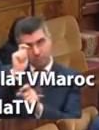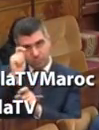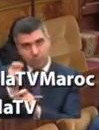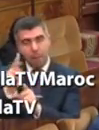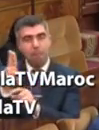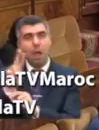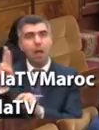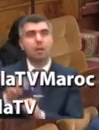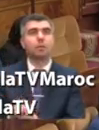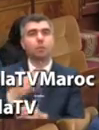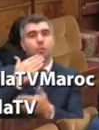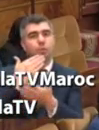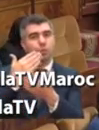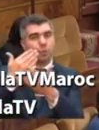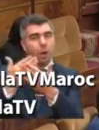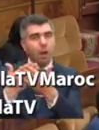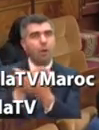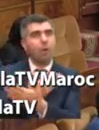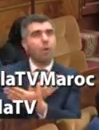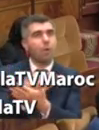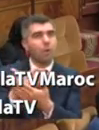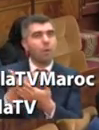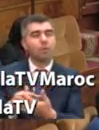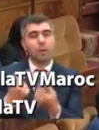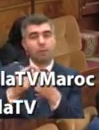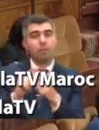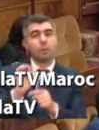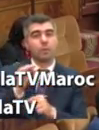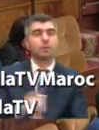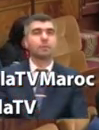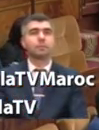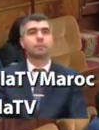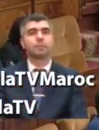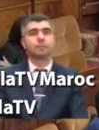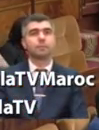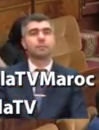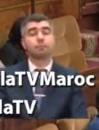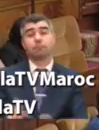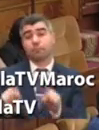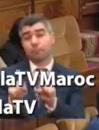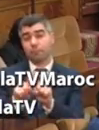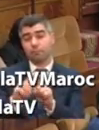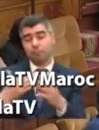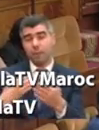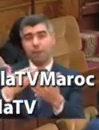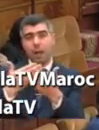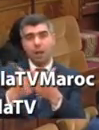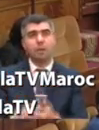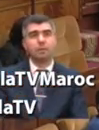الملكيه وكتشكر هاد الناس وكتنوى بهم، لان مستوى كبير جدا. السيد الوزير، باش نكمل لك اخيرا،